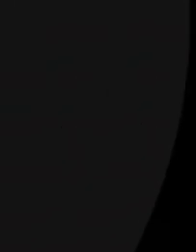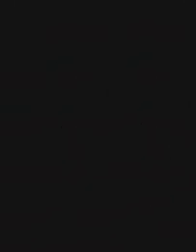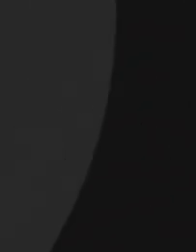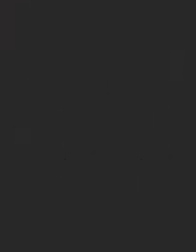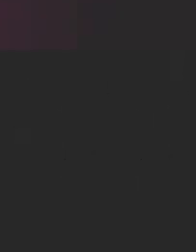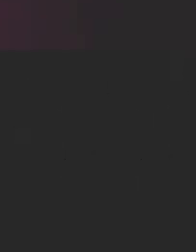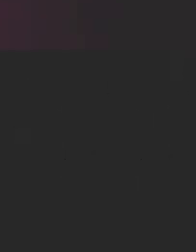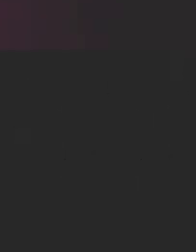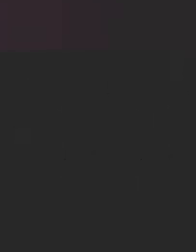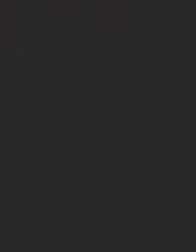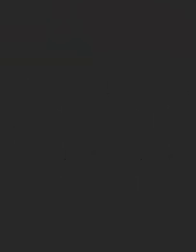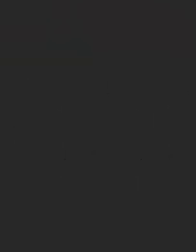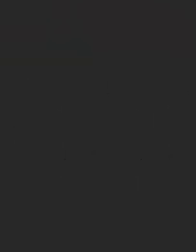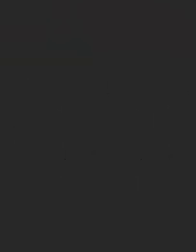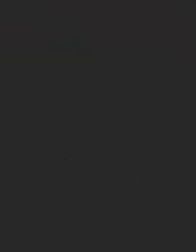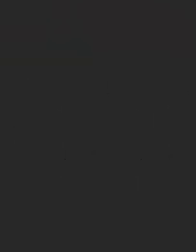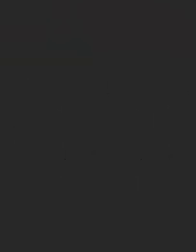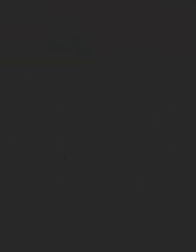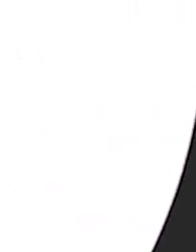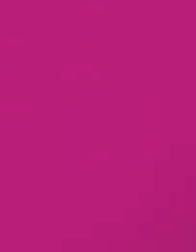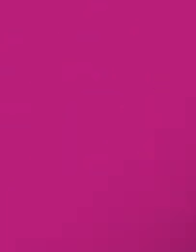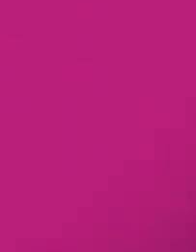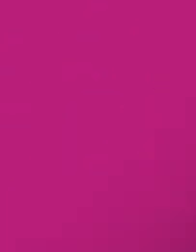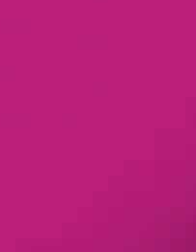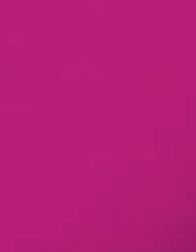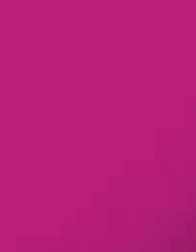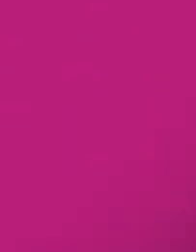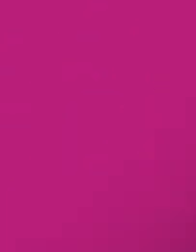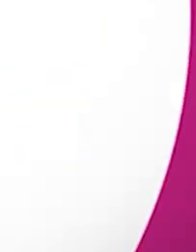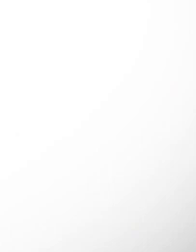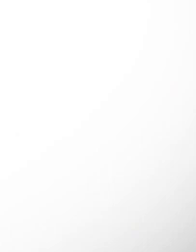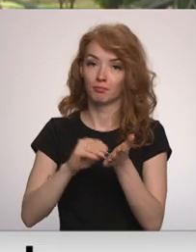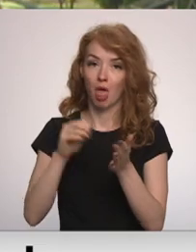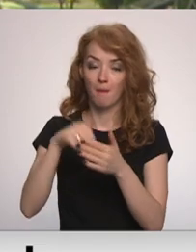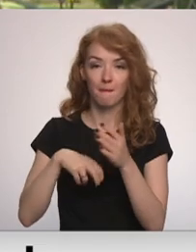Re! Viss ēters ir te!